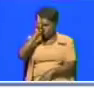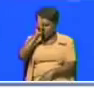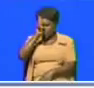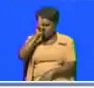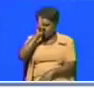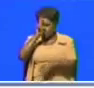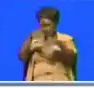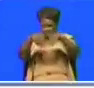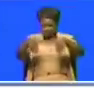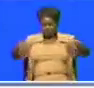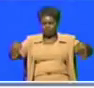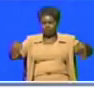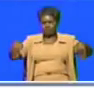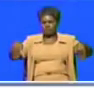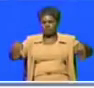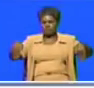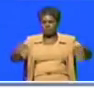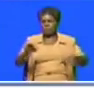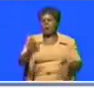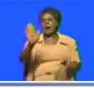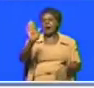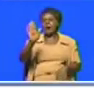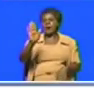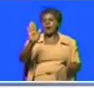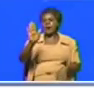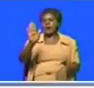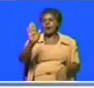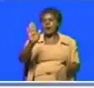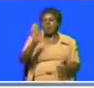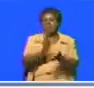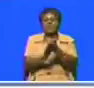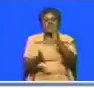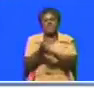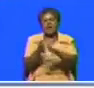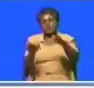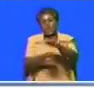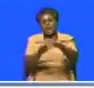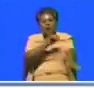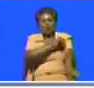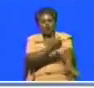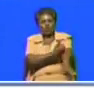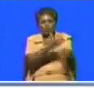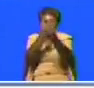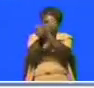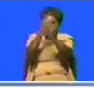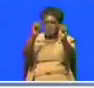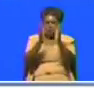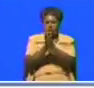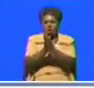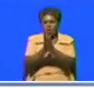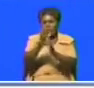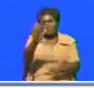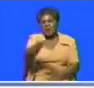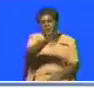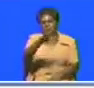tunasema independence yao, uhuru wao wa kujisimamia bila kuwa chini ya mamlaka ya rais. Mm-hmm. Ama bunge ama